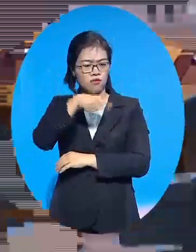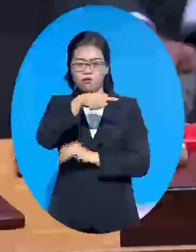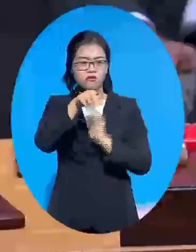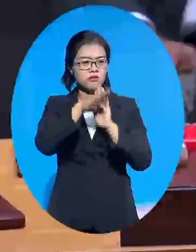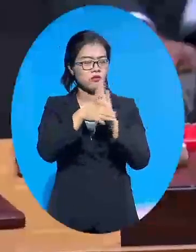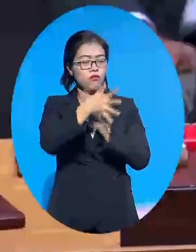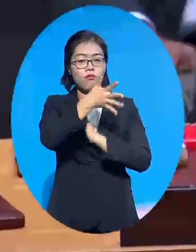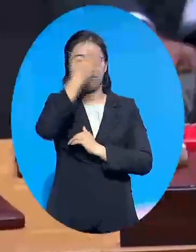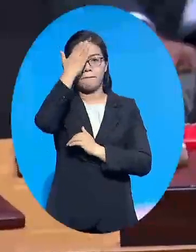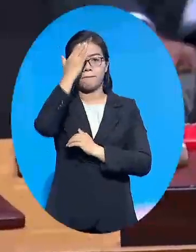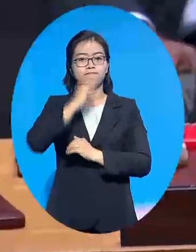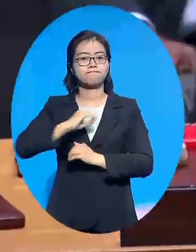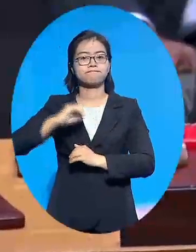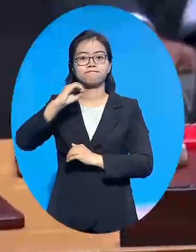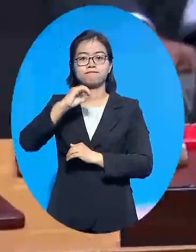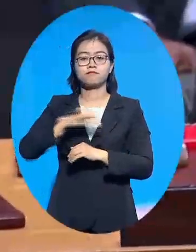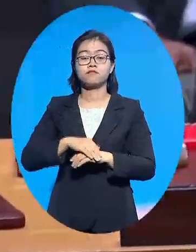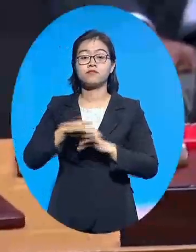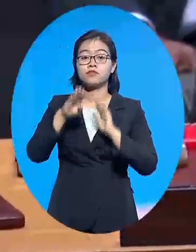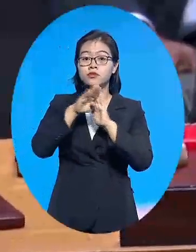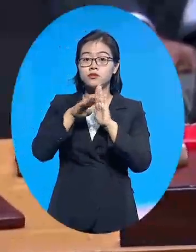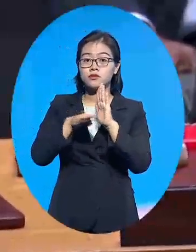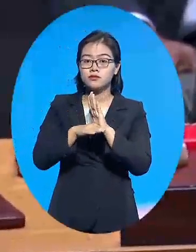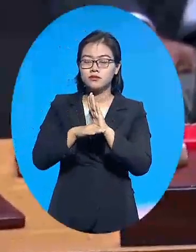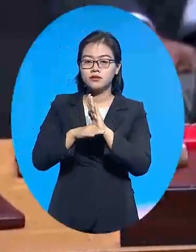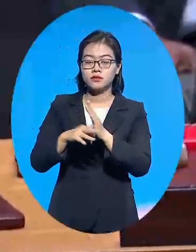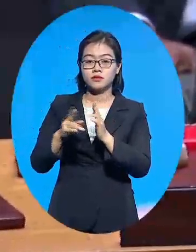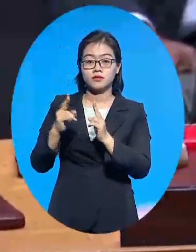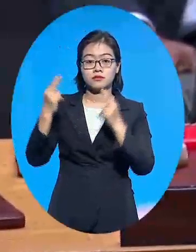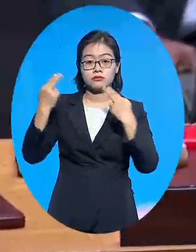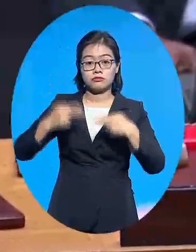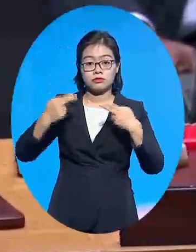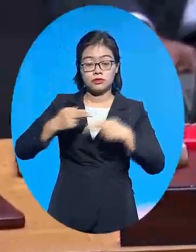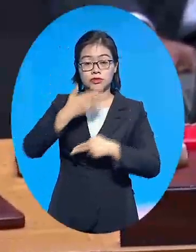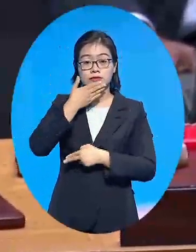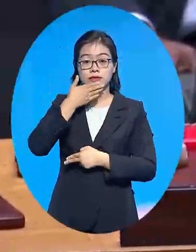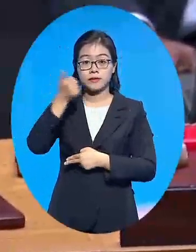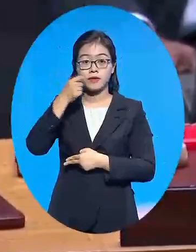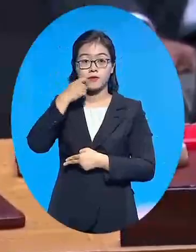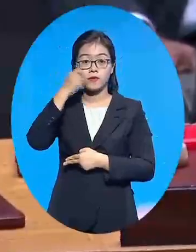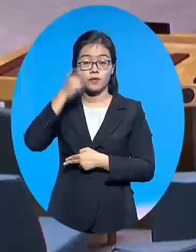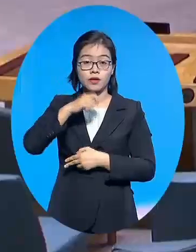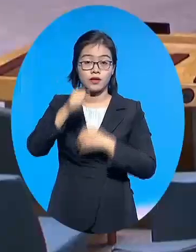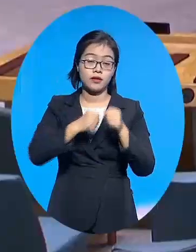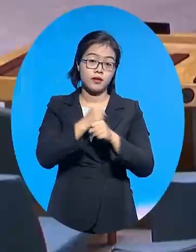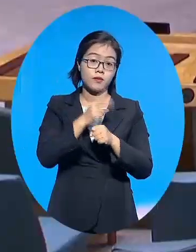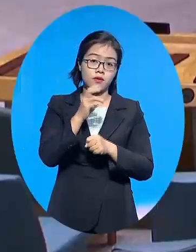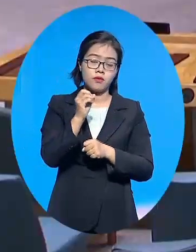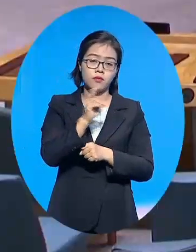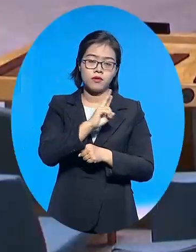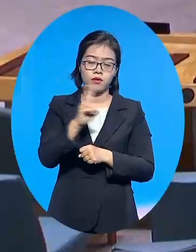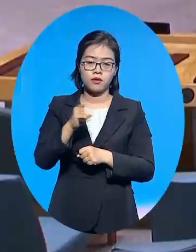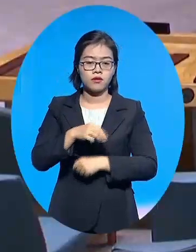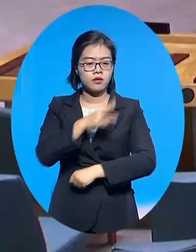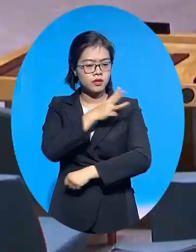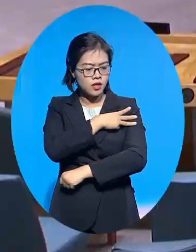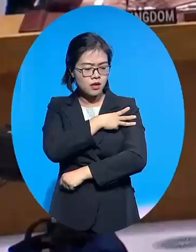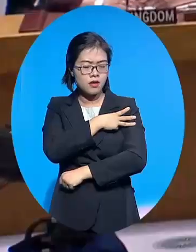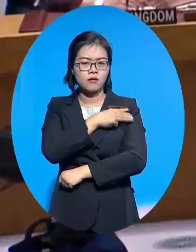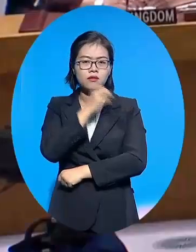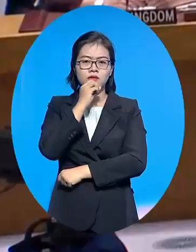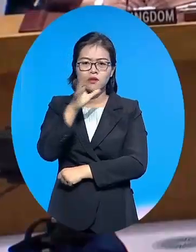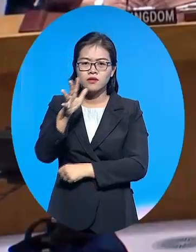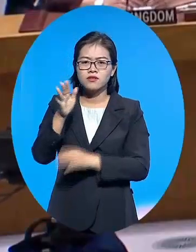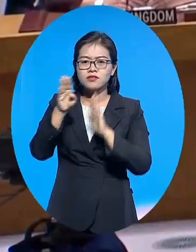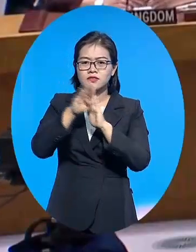từ khi mở chiến dịch quân sự đặc biệt tại Ukraina vào ngày 24 tháng 2 Nga đã vài lần Nếu vấn đề vũ khí hóa học và sinh học ở Ukraina